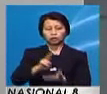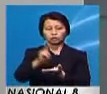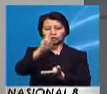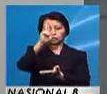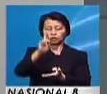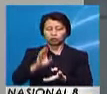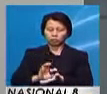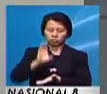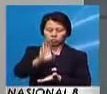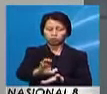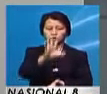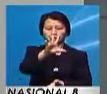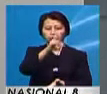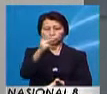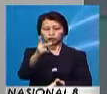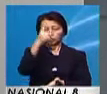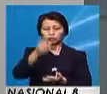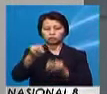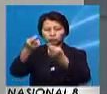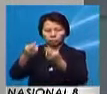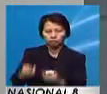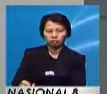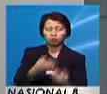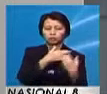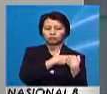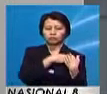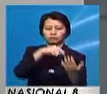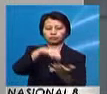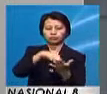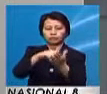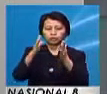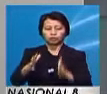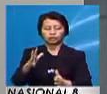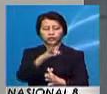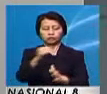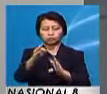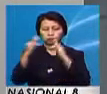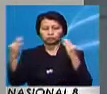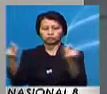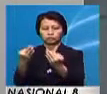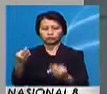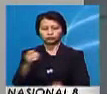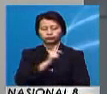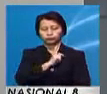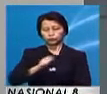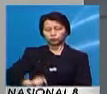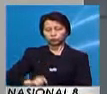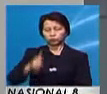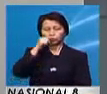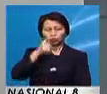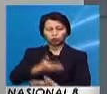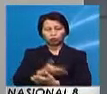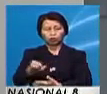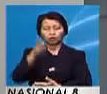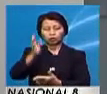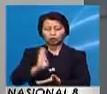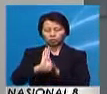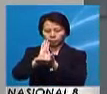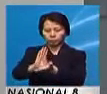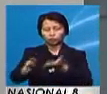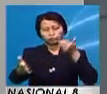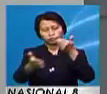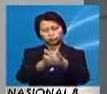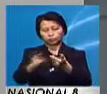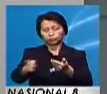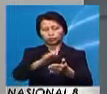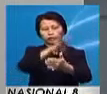akan menyumbang RM5,000 bagi meringankan beban pelajar itu dan keluarganya. Tengku Nur Shazni akan dibantu sehingga